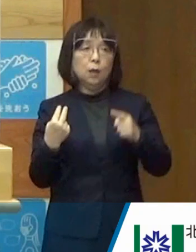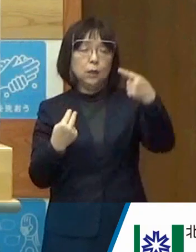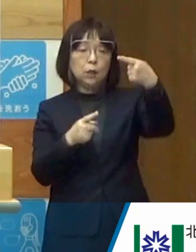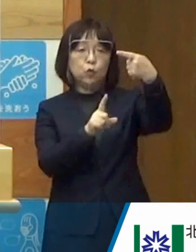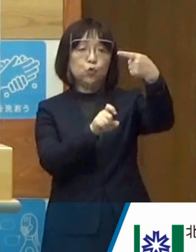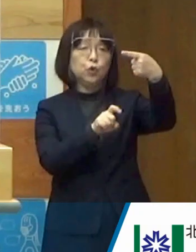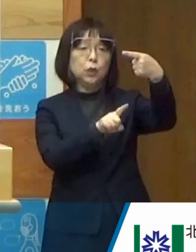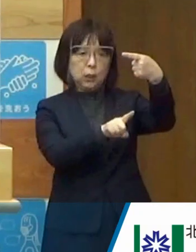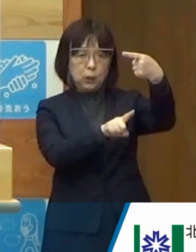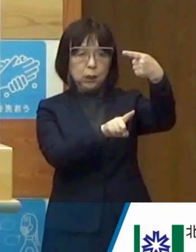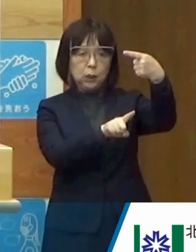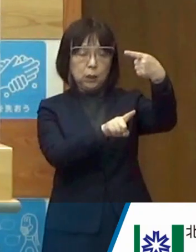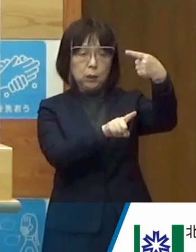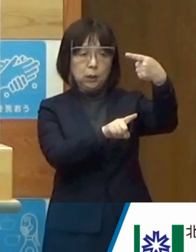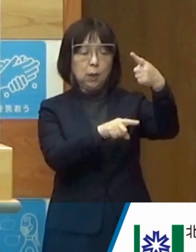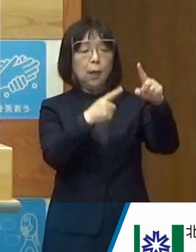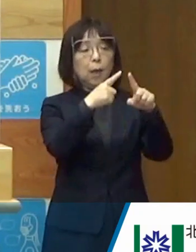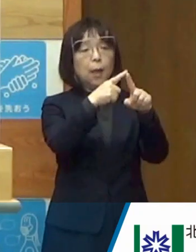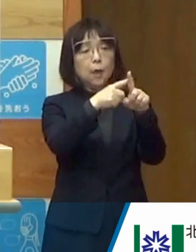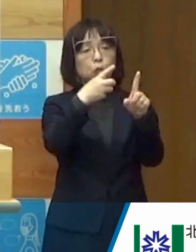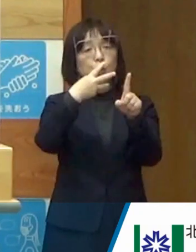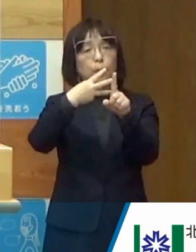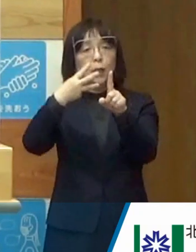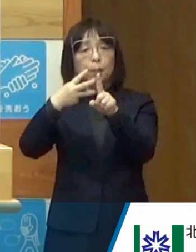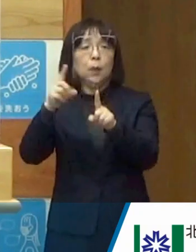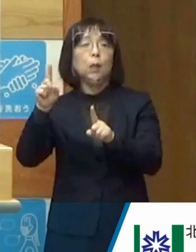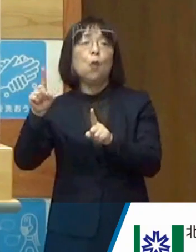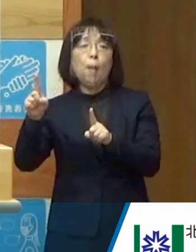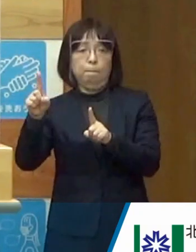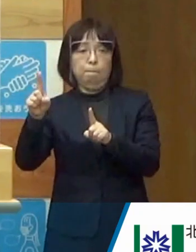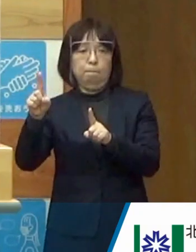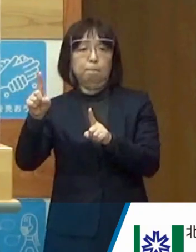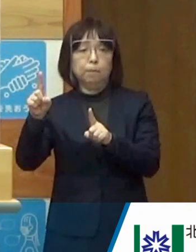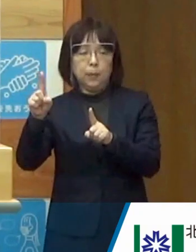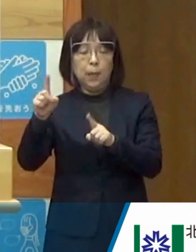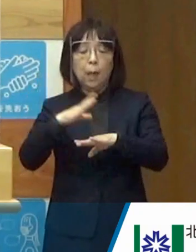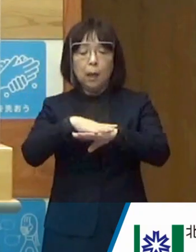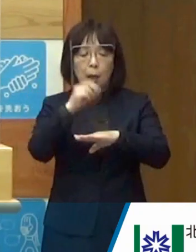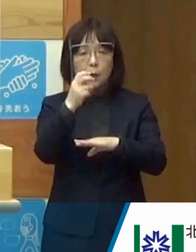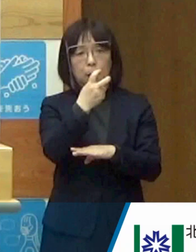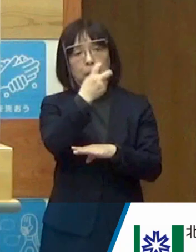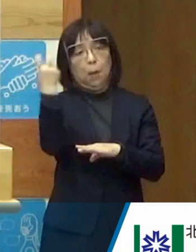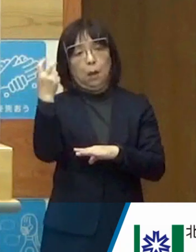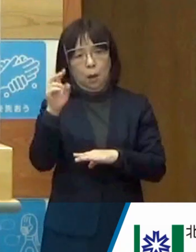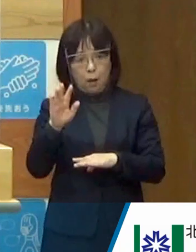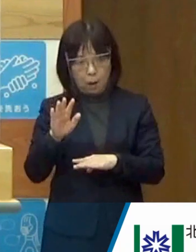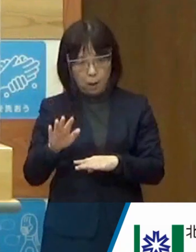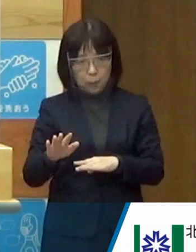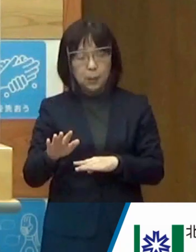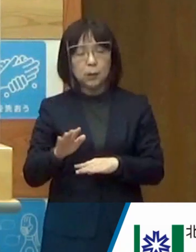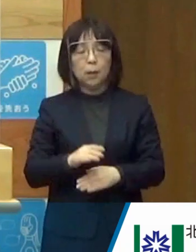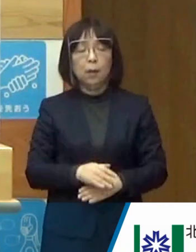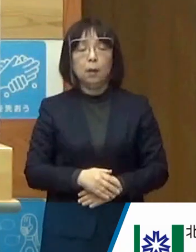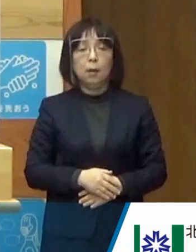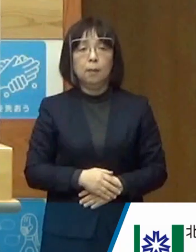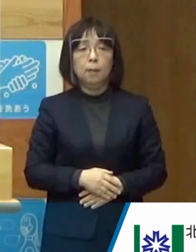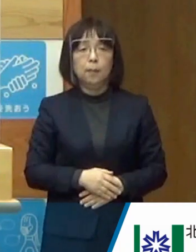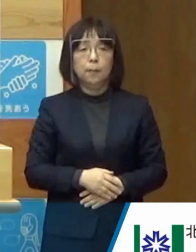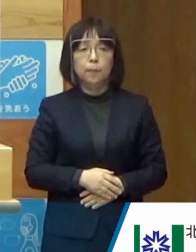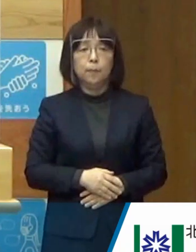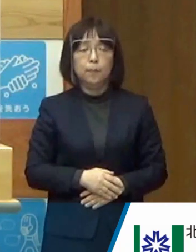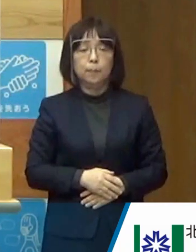日でありますが、 XBB.1 系統、こちらが初めて確認をされたところであります